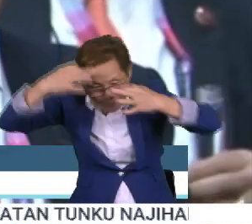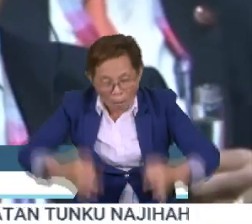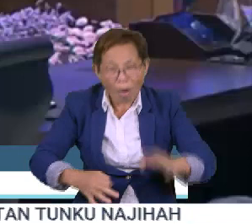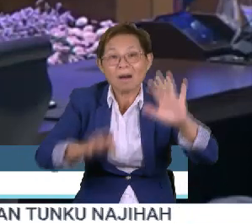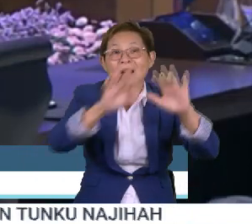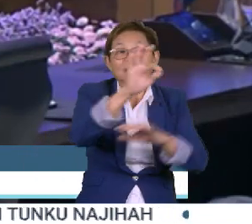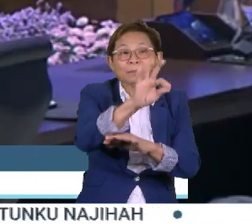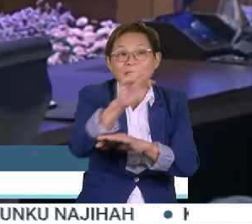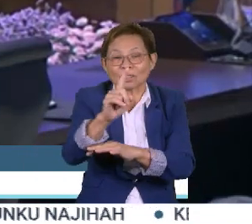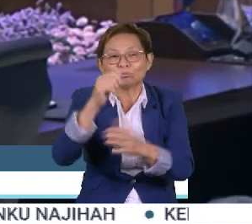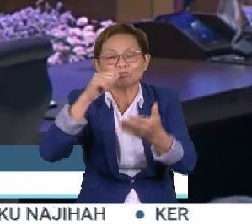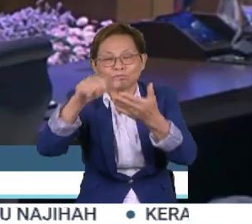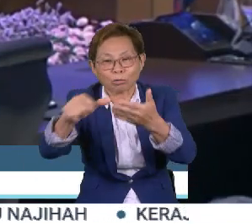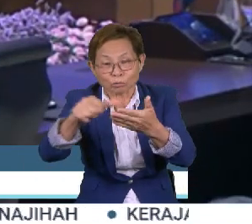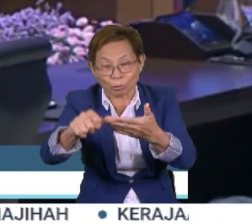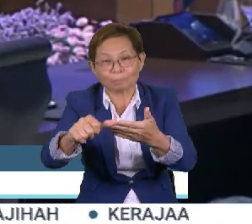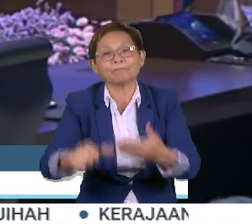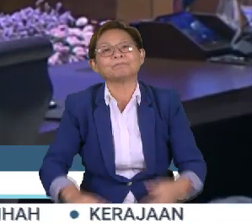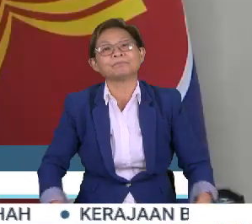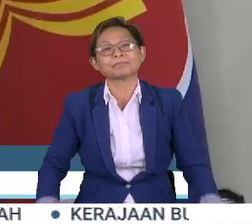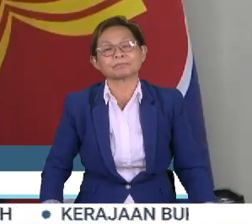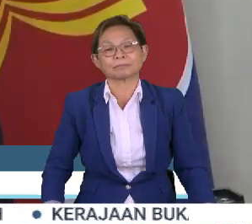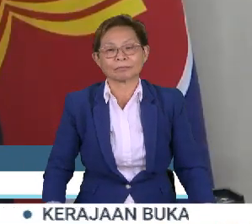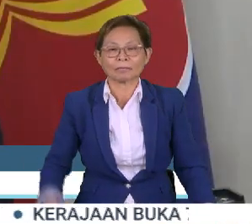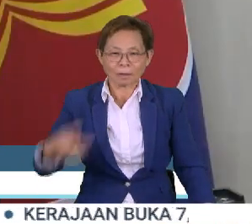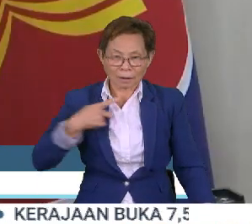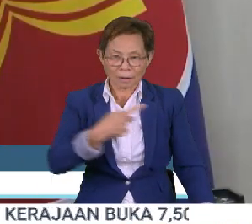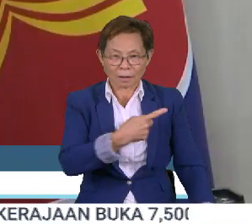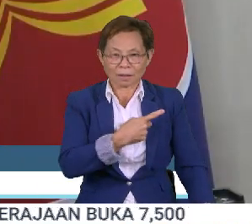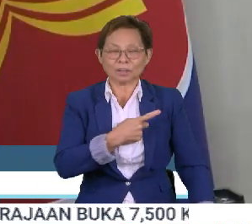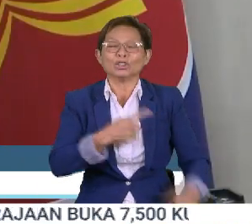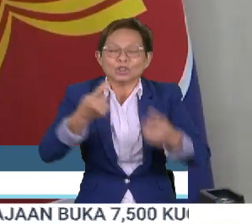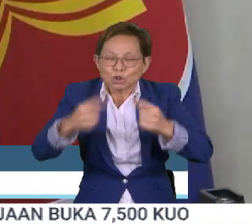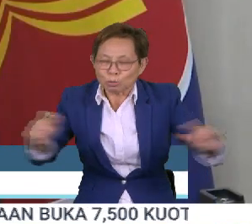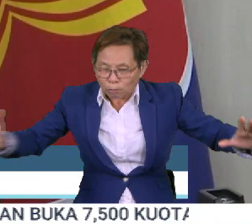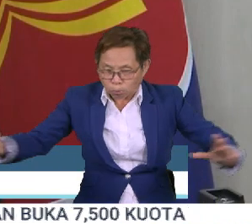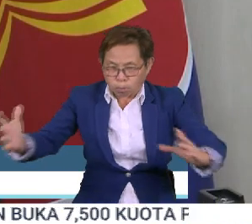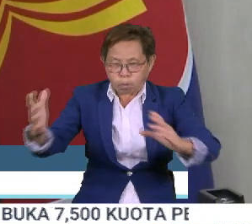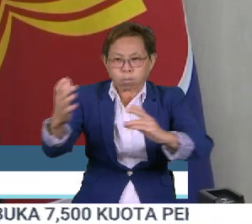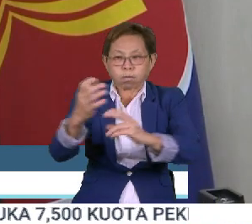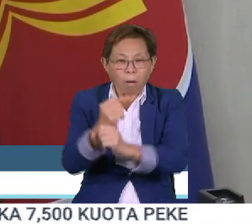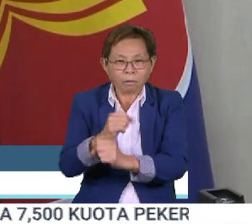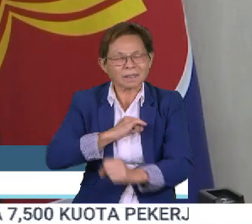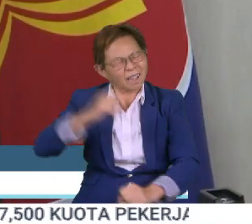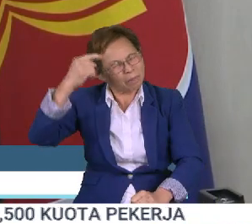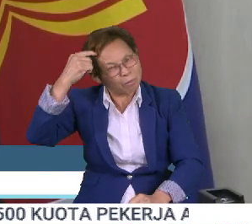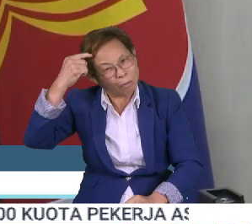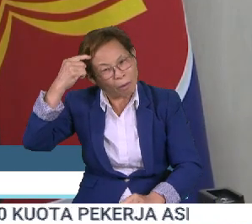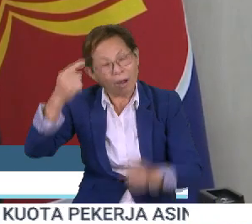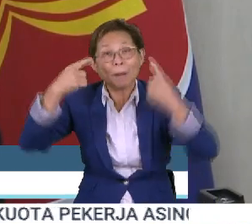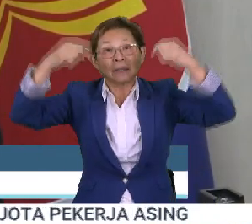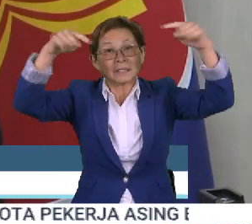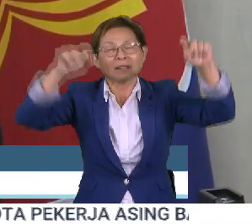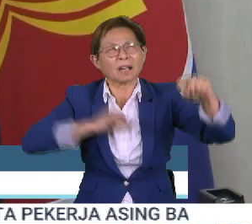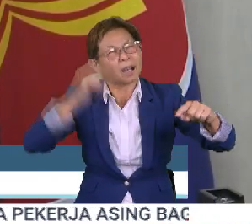91 dokumen hasil kita Coba rumuskan jadi saya anggap itu yang